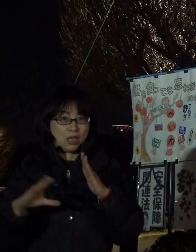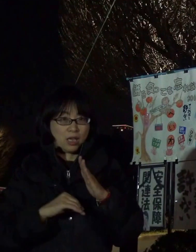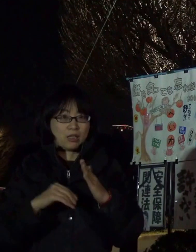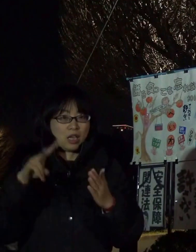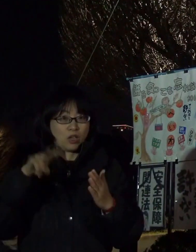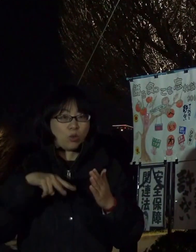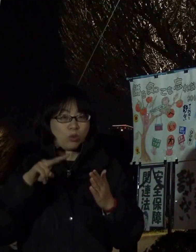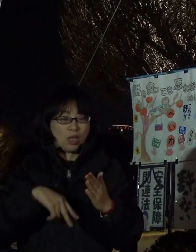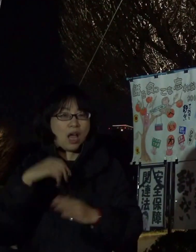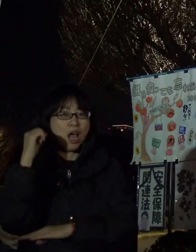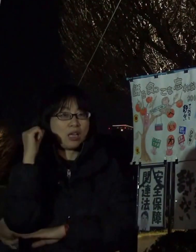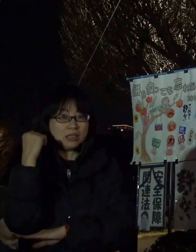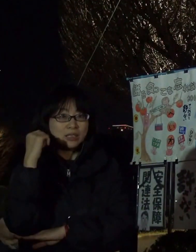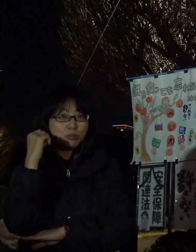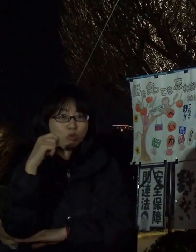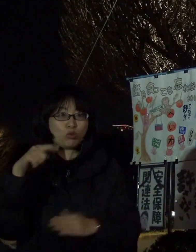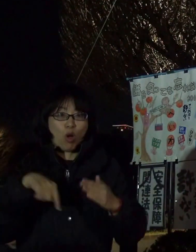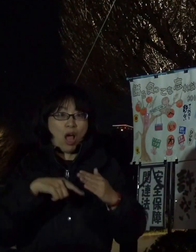ここでですね、